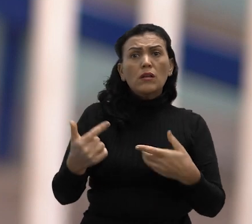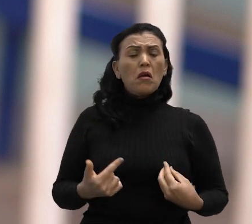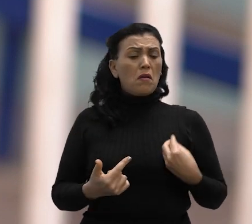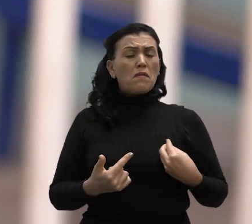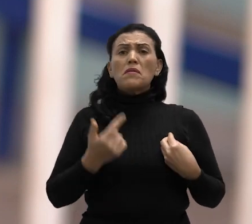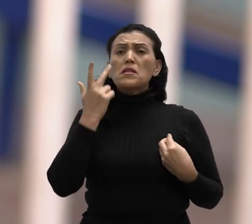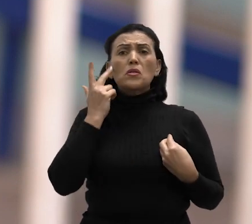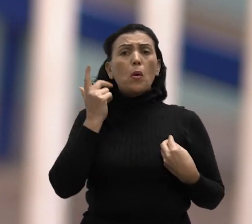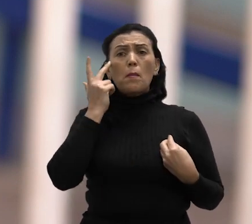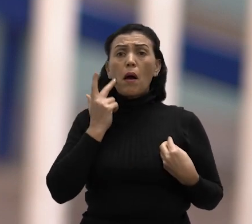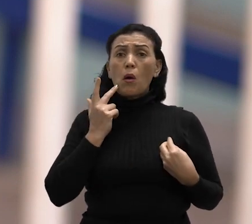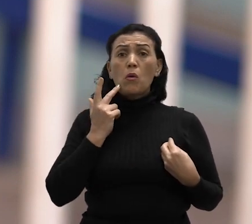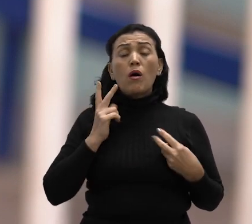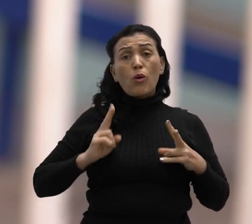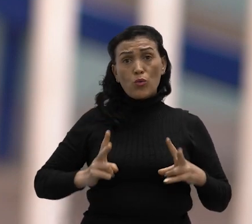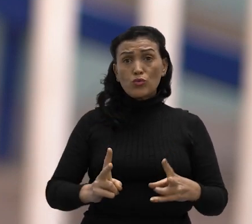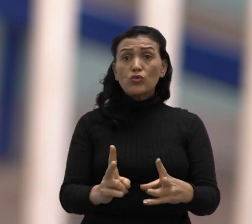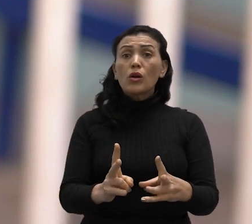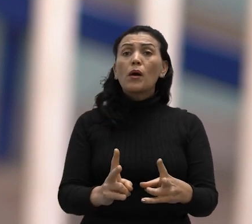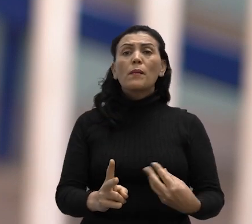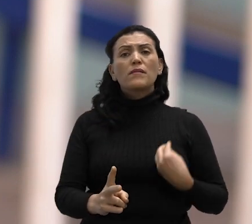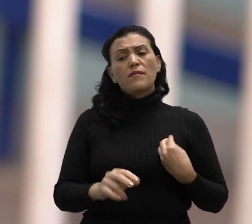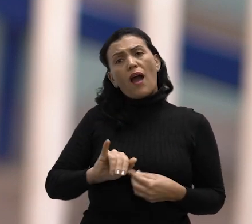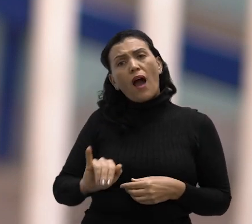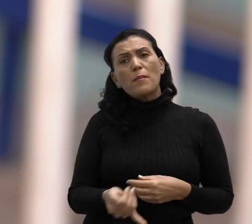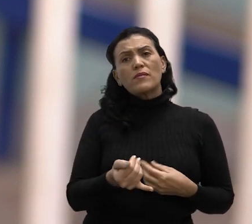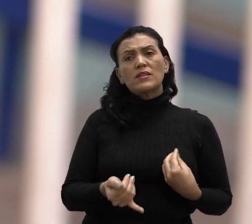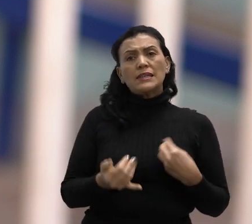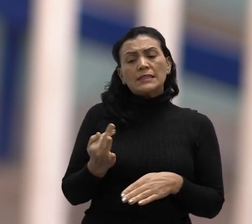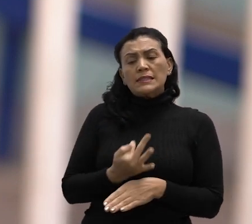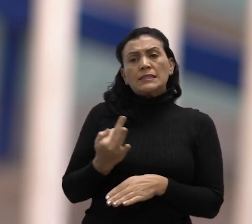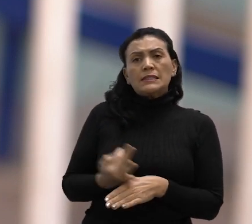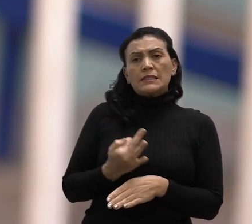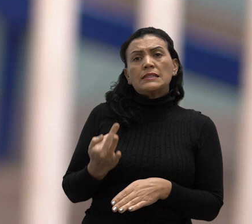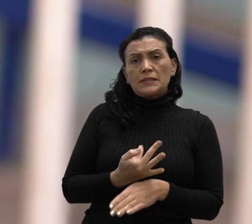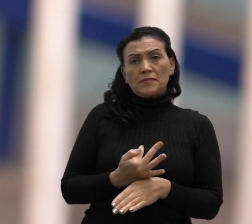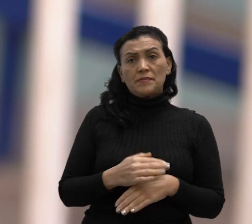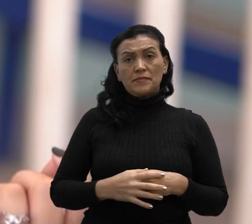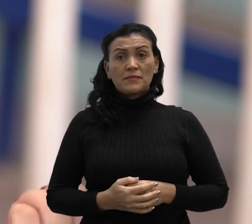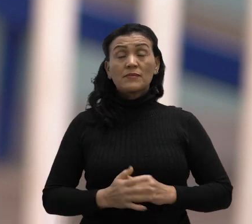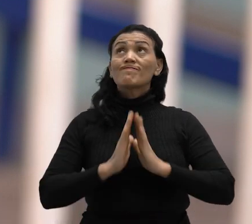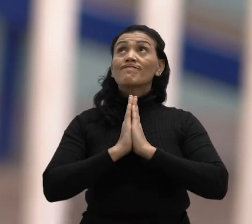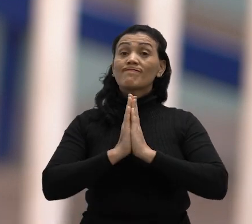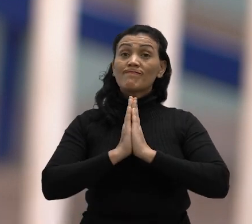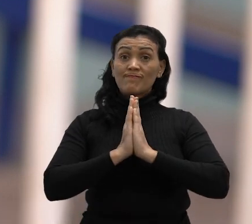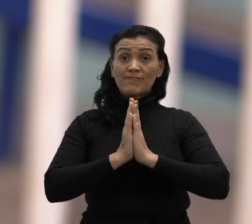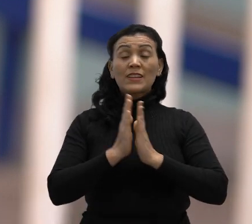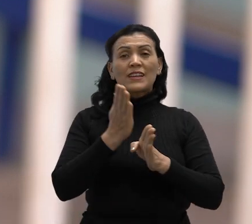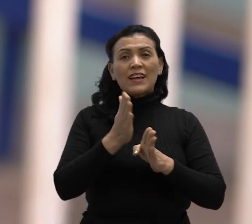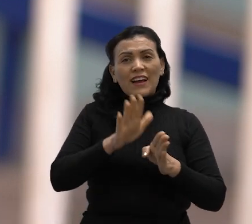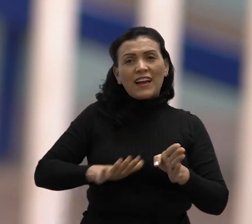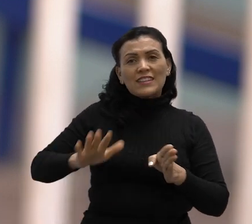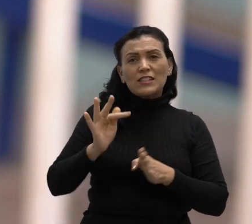والحمد لله وبنقاوم، وان شاء الله غزه بتصير احسن واحسن لما ينفك الحصار من